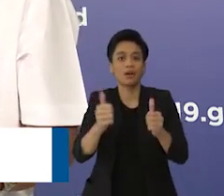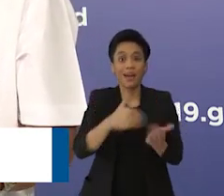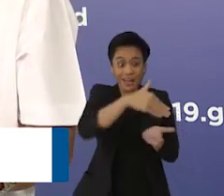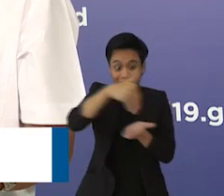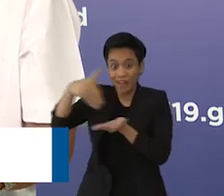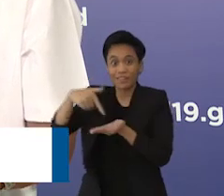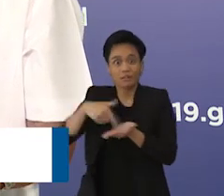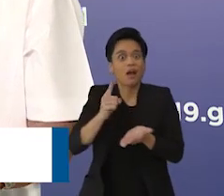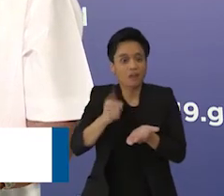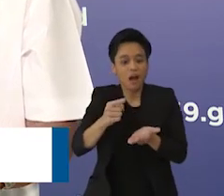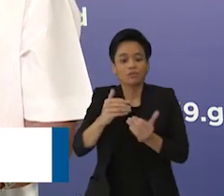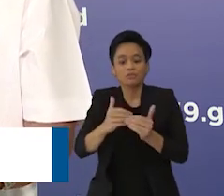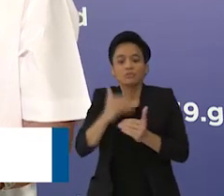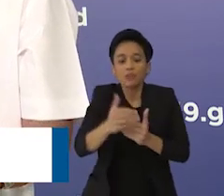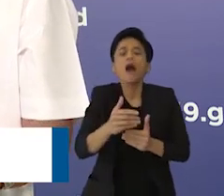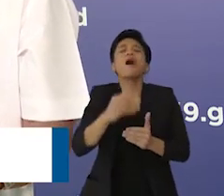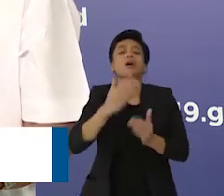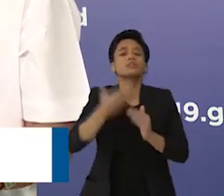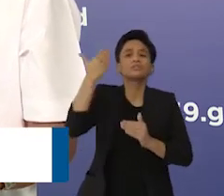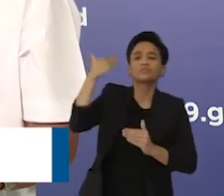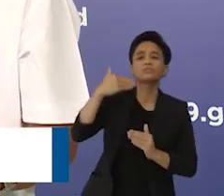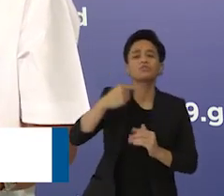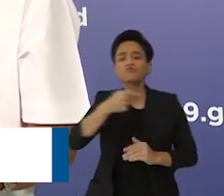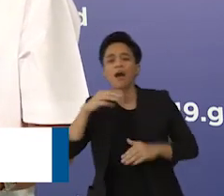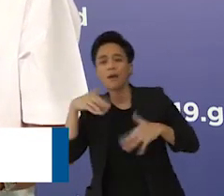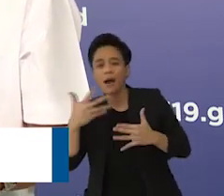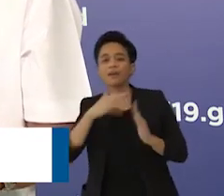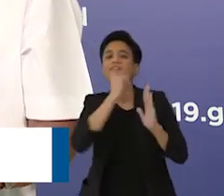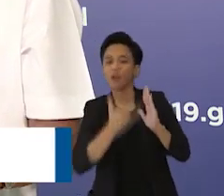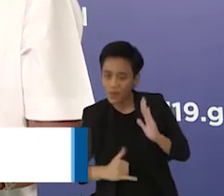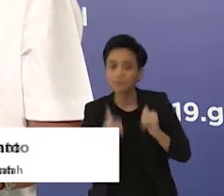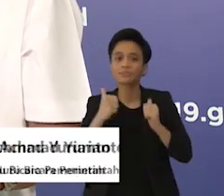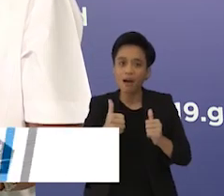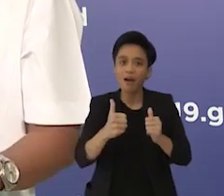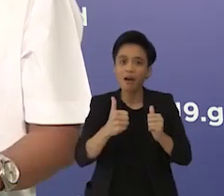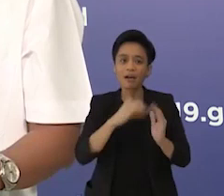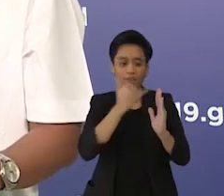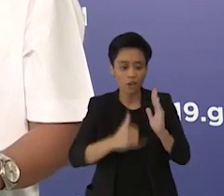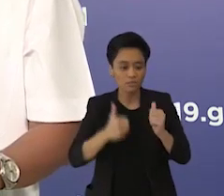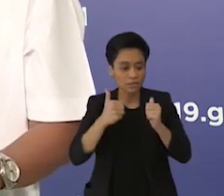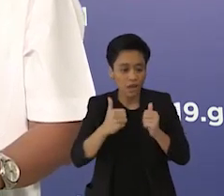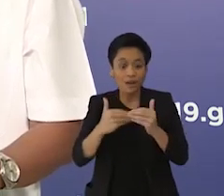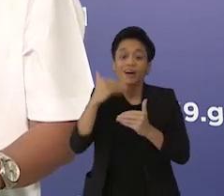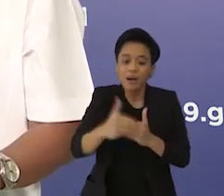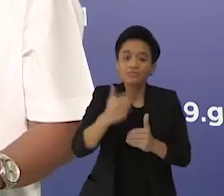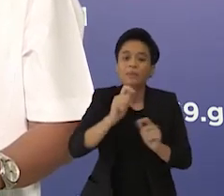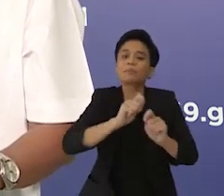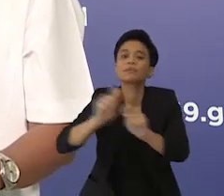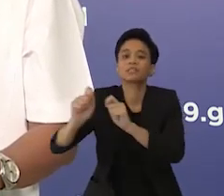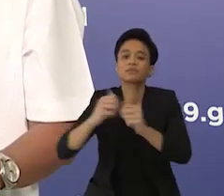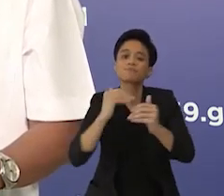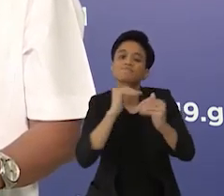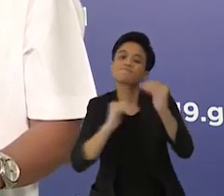mengevaluasi kelemahan-kelemahan kekurangan-kekurangan yang ditujukan untuk perbaikan kinerja